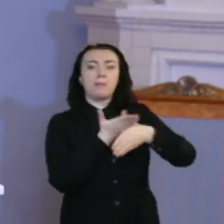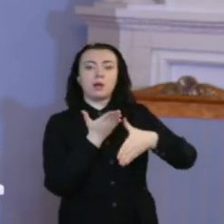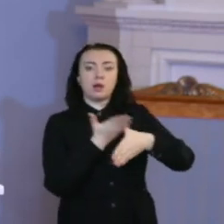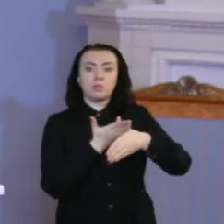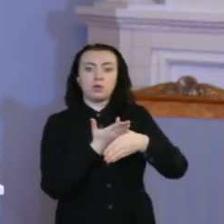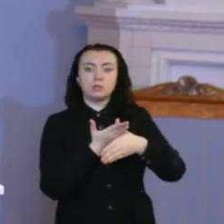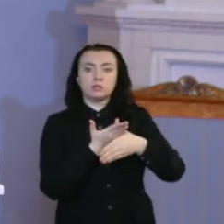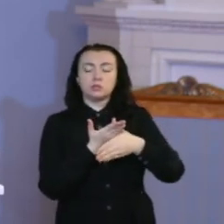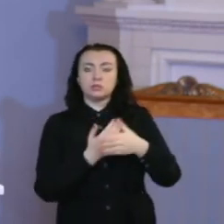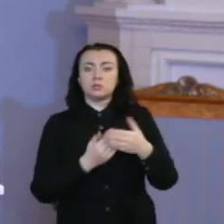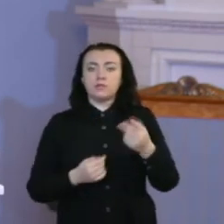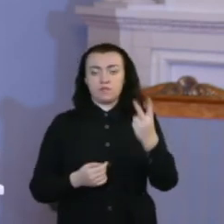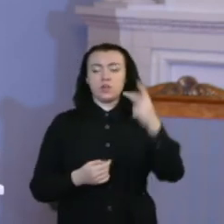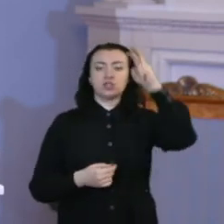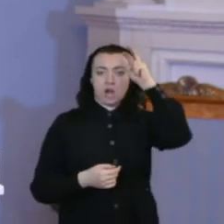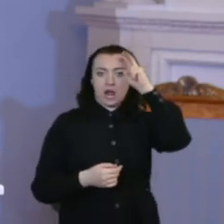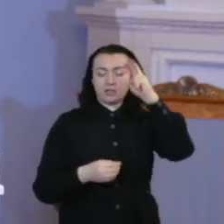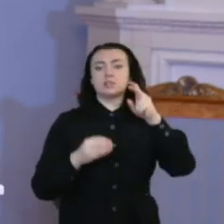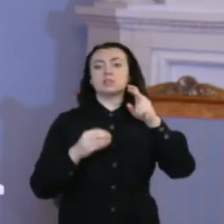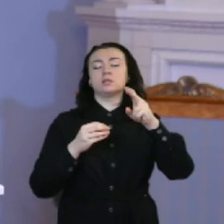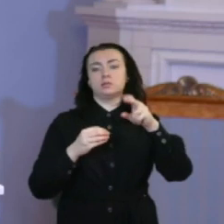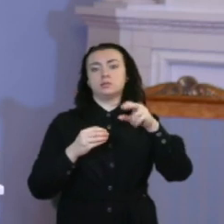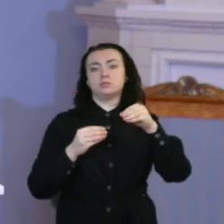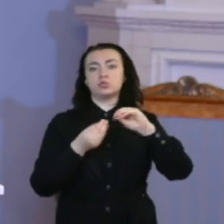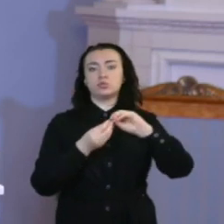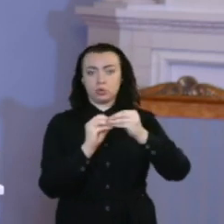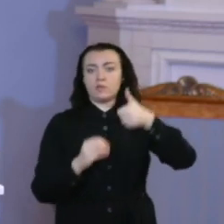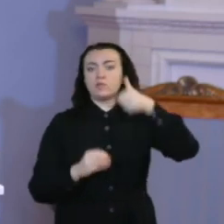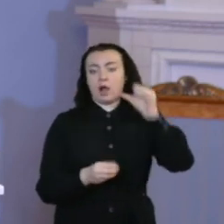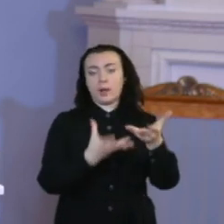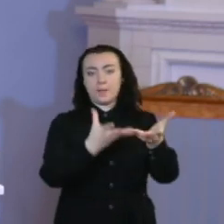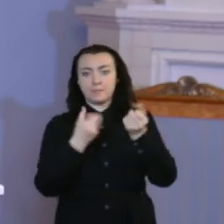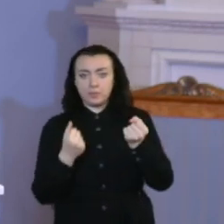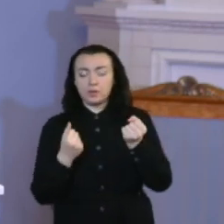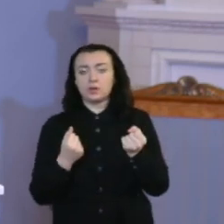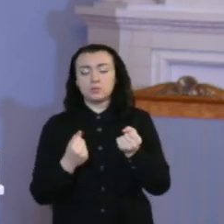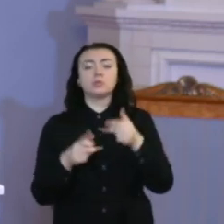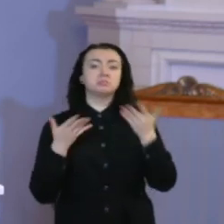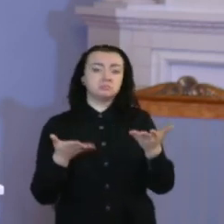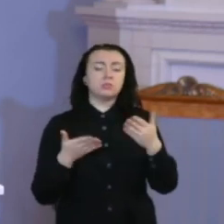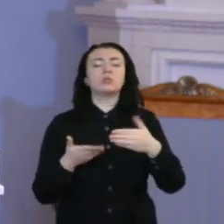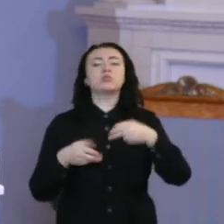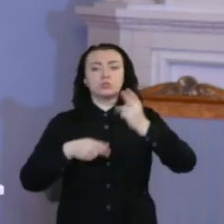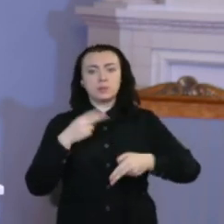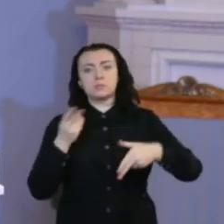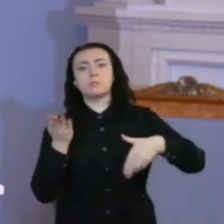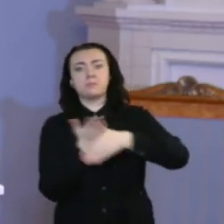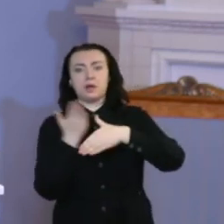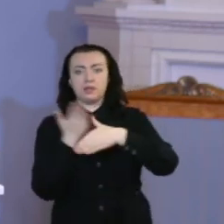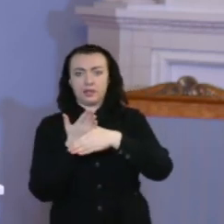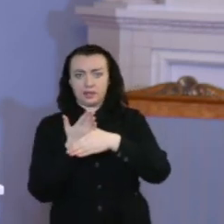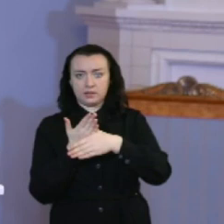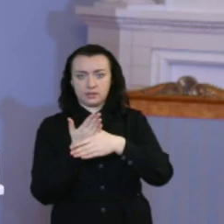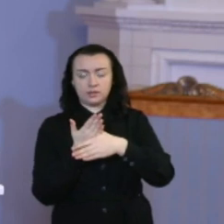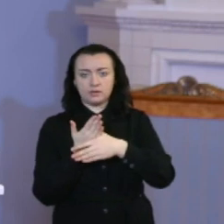tiek dėl dvišalės paramos, kurią galime suteikti. Vakar vyriausybė priėmė eilę sprendimų, tikrai esame nusiteikę padėti ir dar labiau, kuo